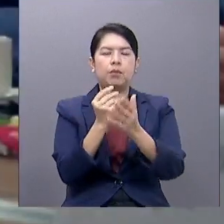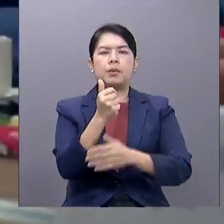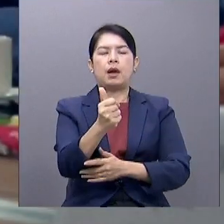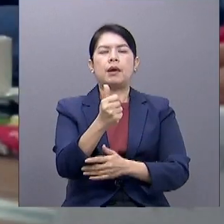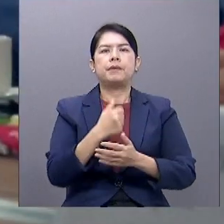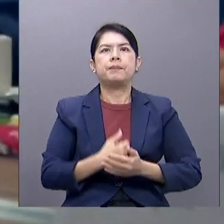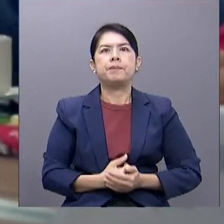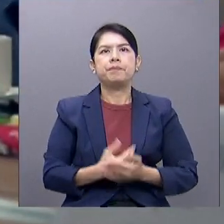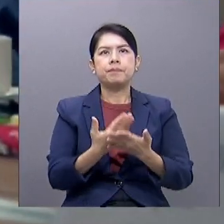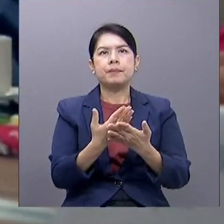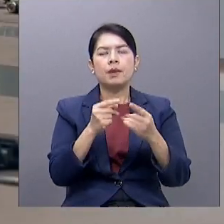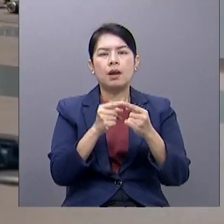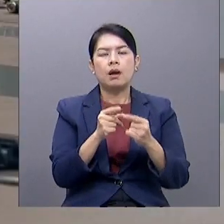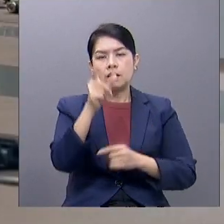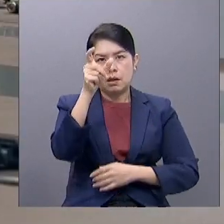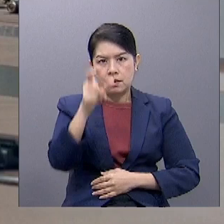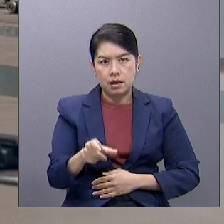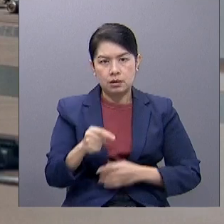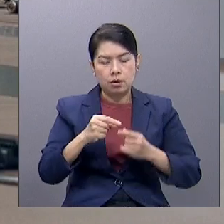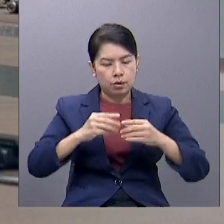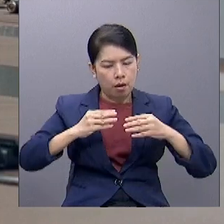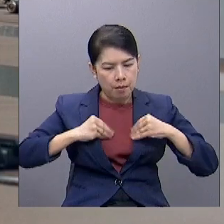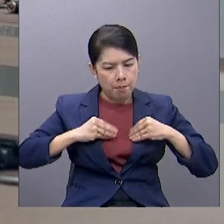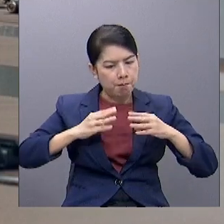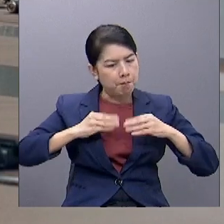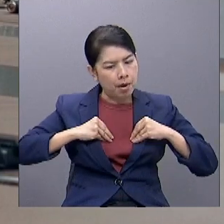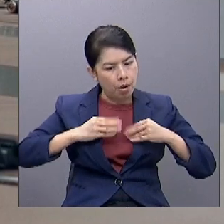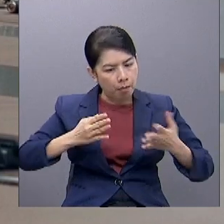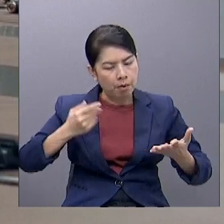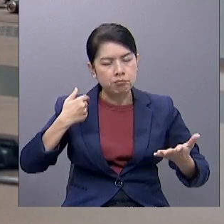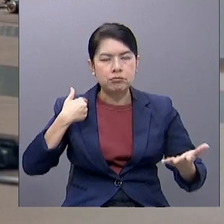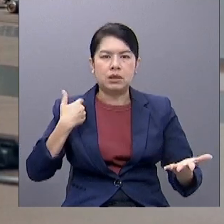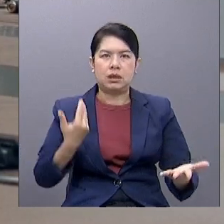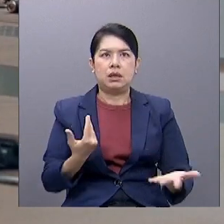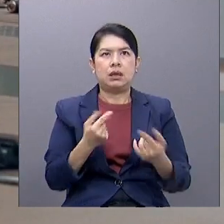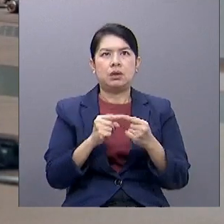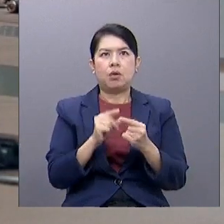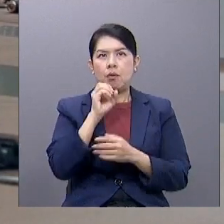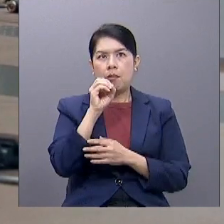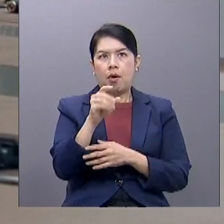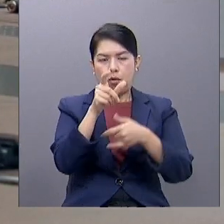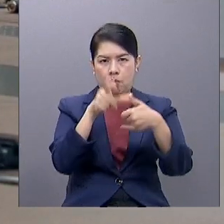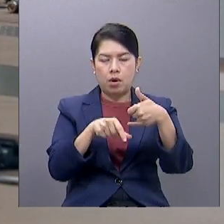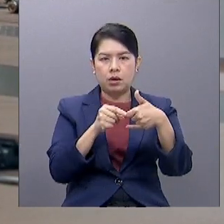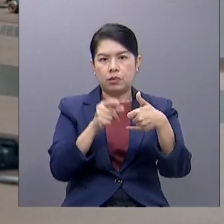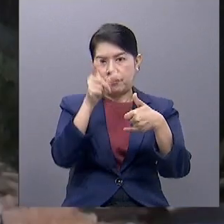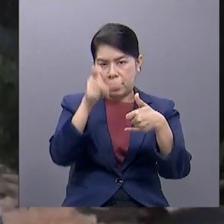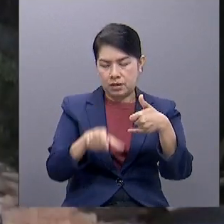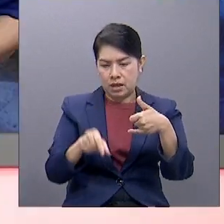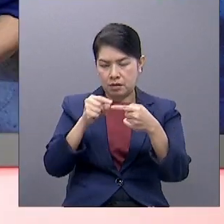สไม่ตอบรับและไม่ปฏิเสธค่ะว่าได้ส่งเจ้าหน้าที่เข้าไปในยูเครนจริงหรือไม่ค่ะ